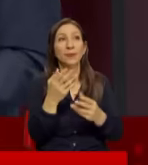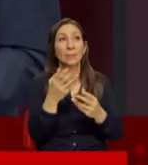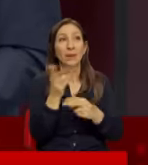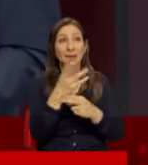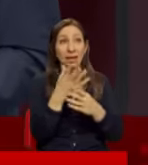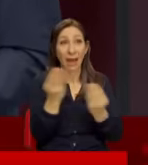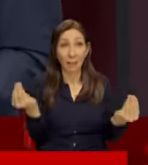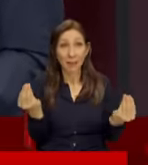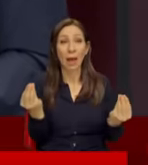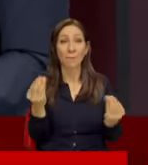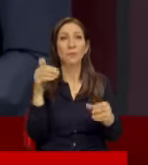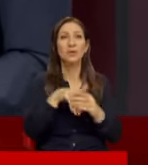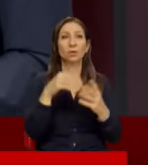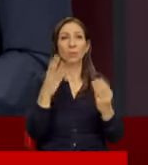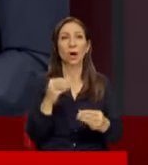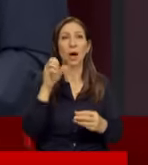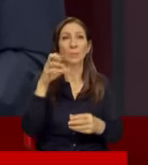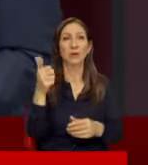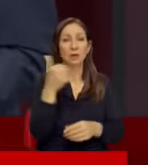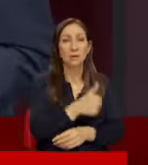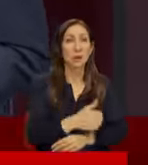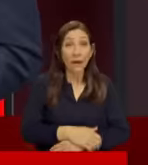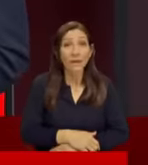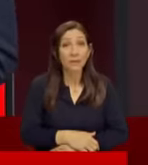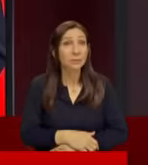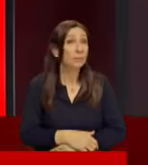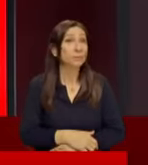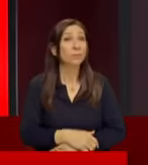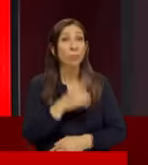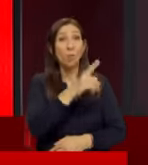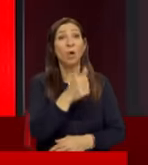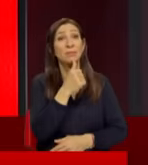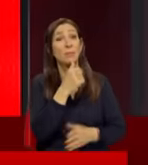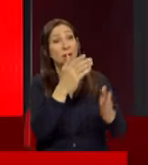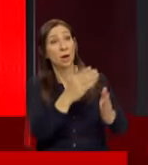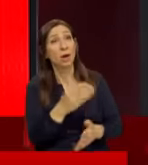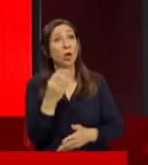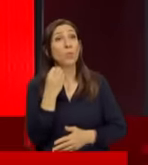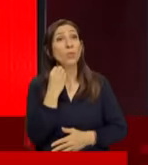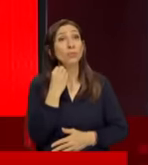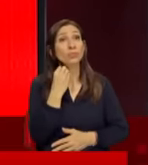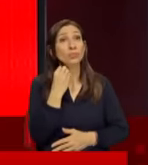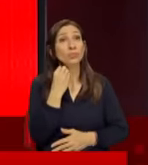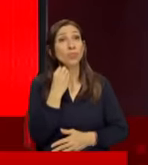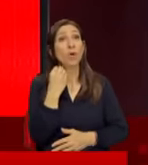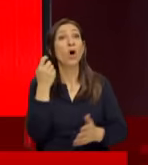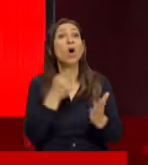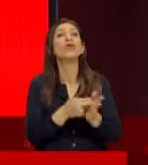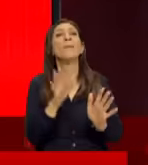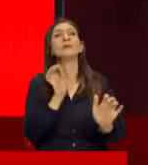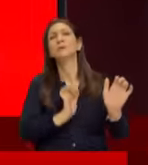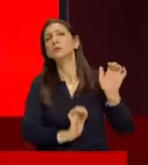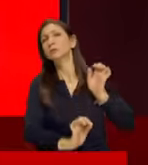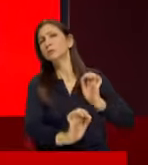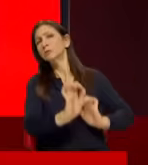kaybetti hem de vekil oldu, AK Parti'ye geçti. Evet. Ve siz bu adama borcunuzu ödememek için